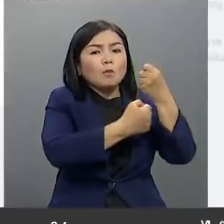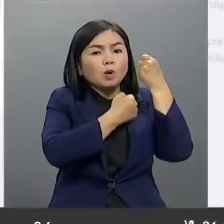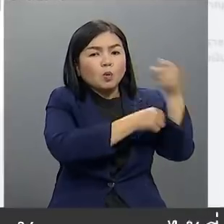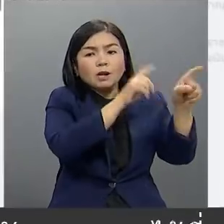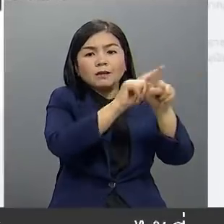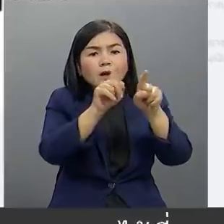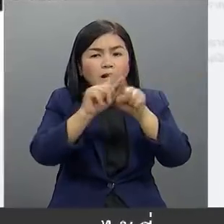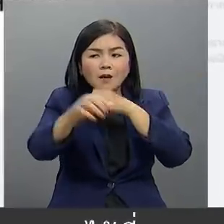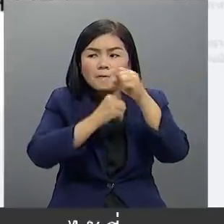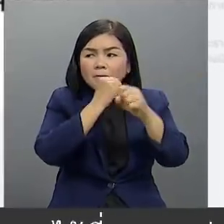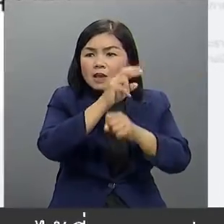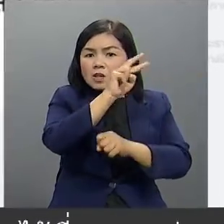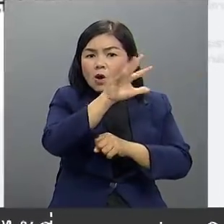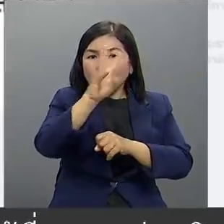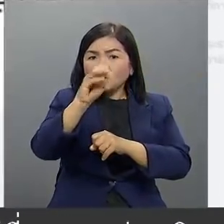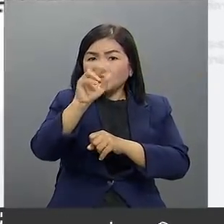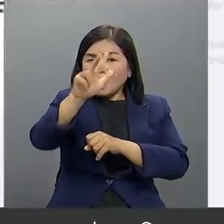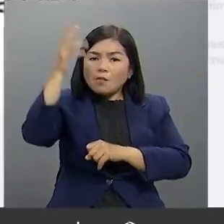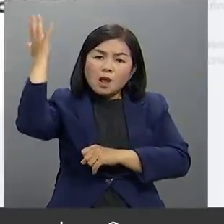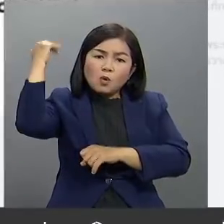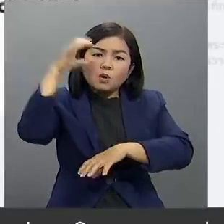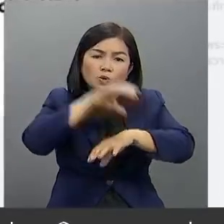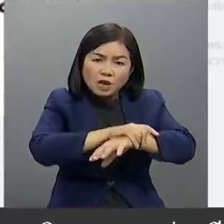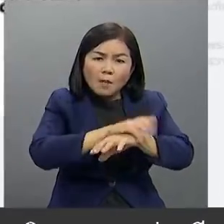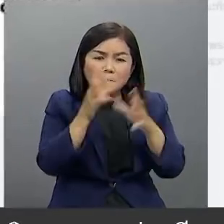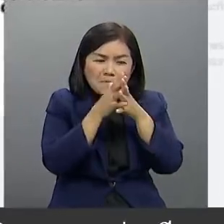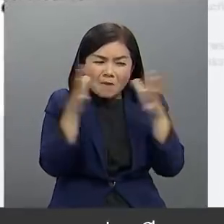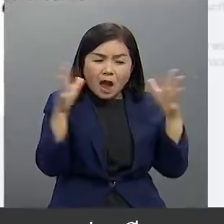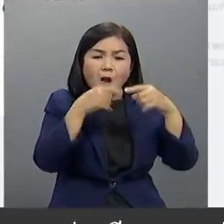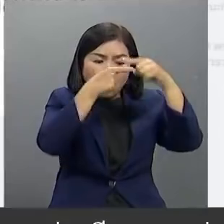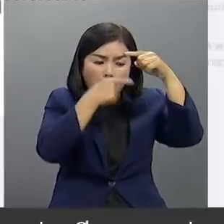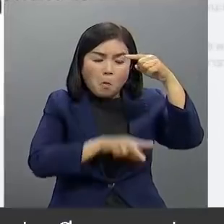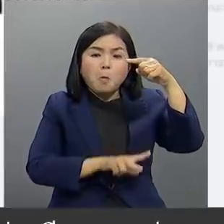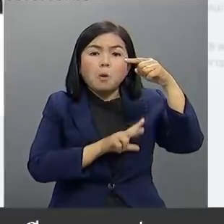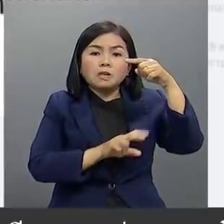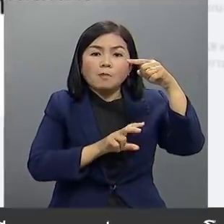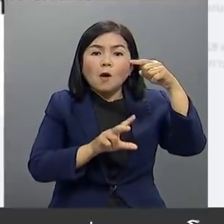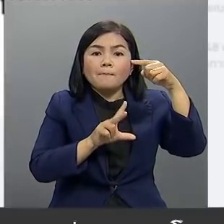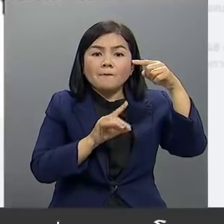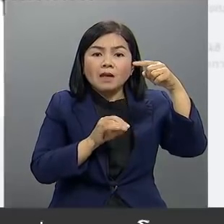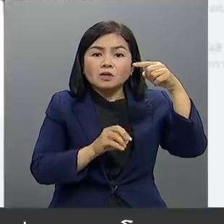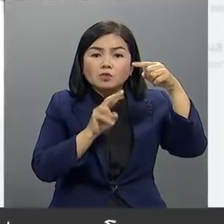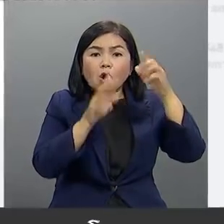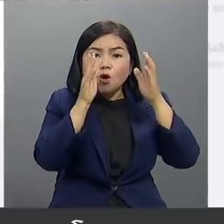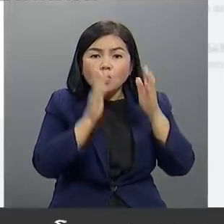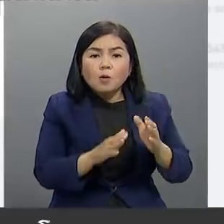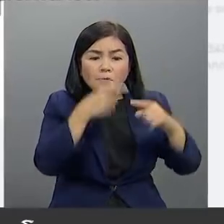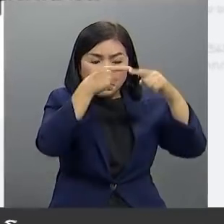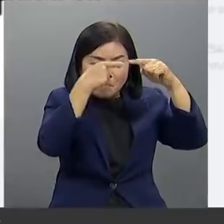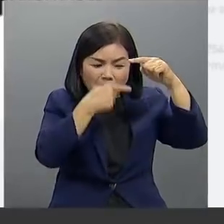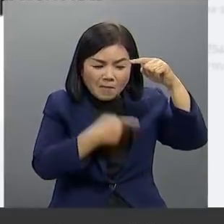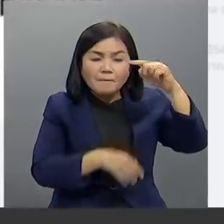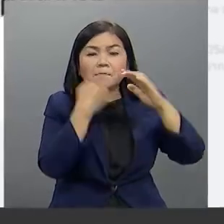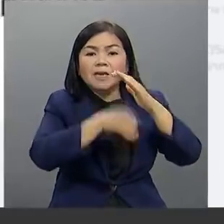ปี 2563มีจำนวนมากกว่า 382คนใน 207คดีการไม่ให้